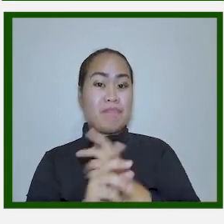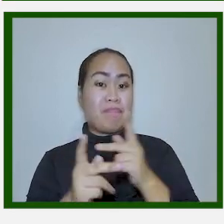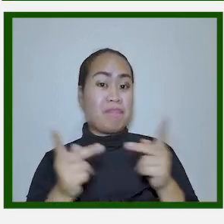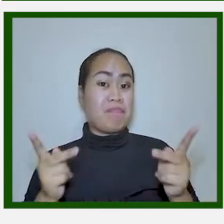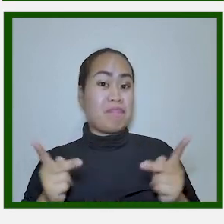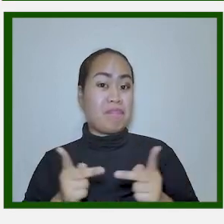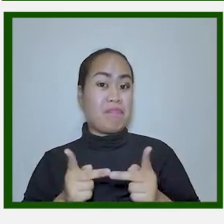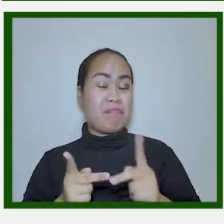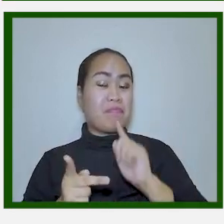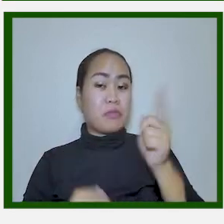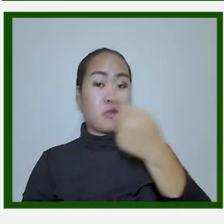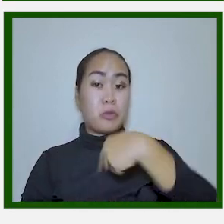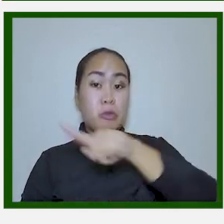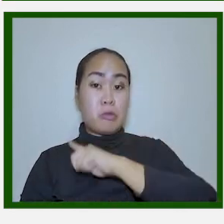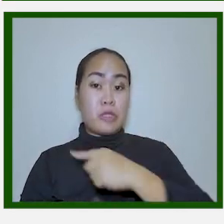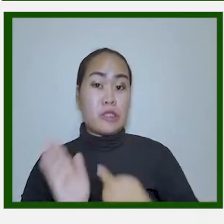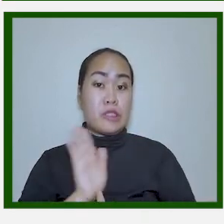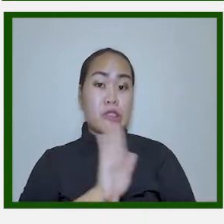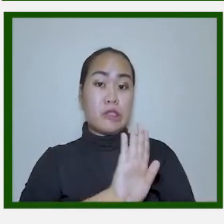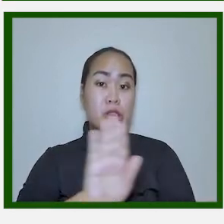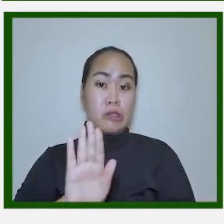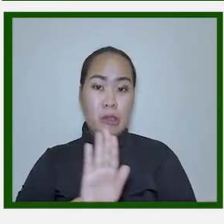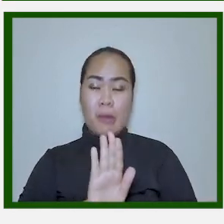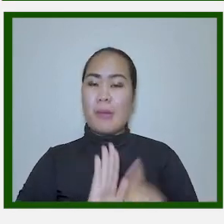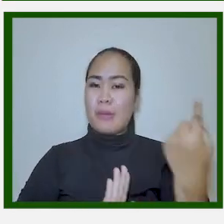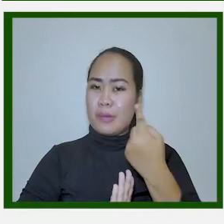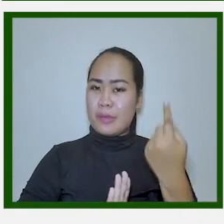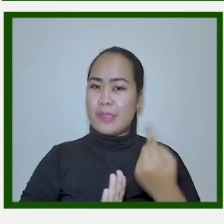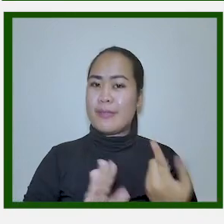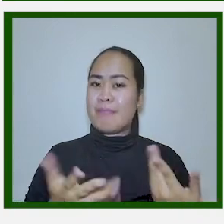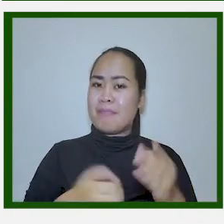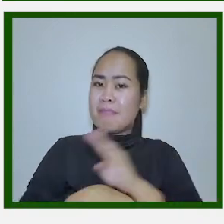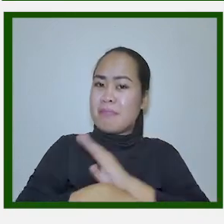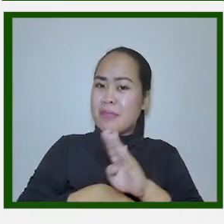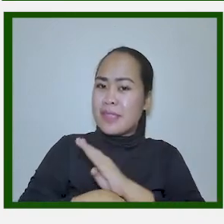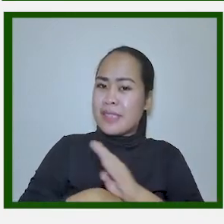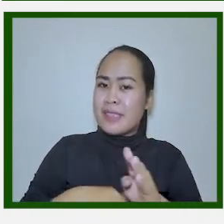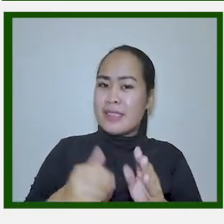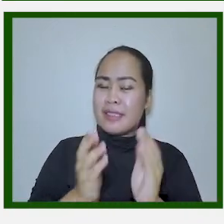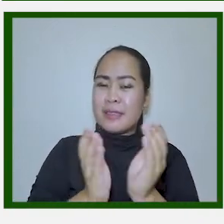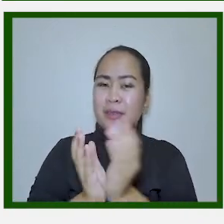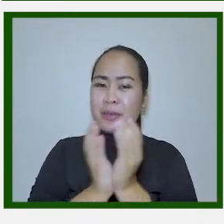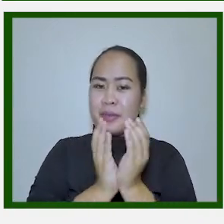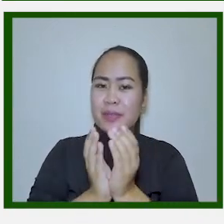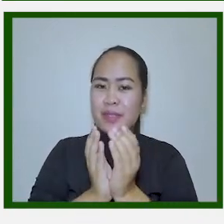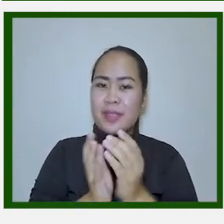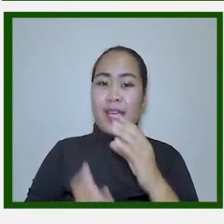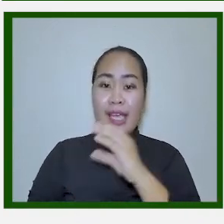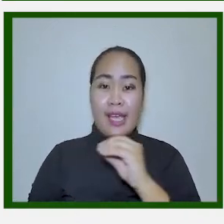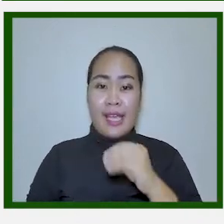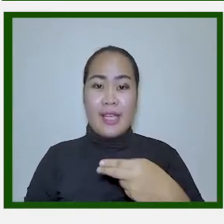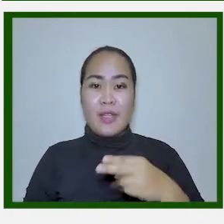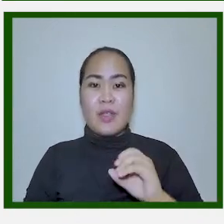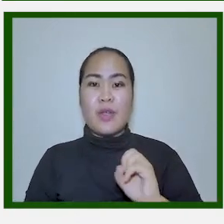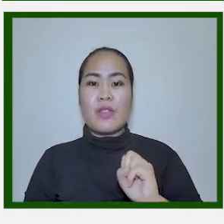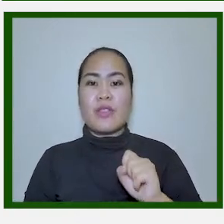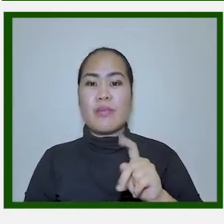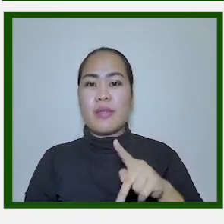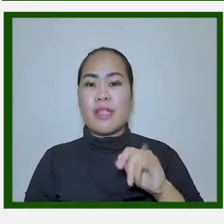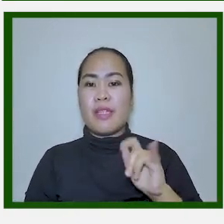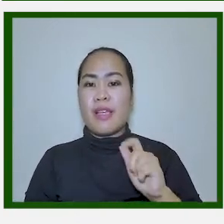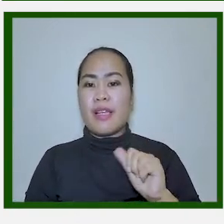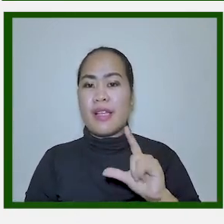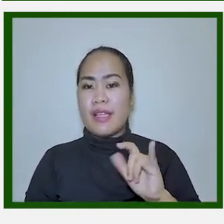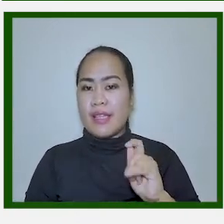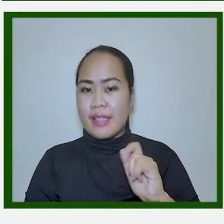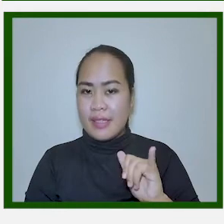suporta sa ating business community at gayon din, no, especially sa ating hospitality industry na alam naman po nating tinamaan